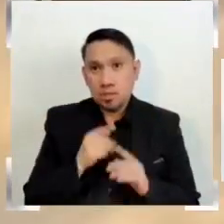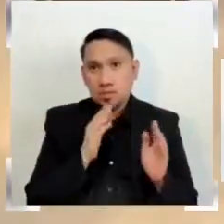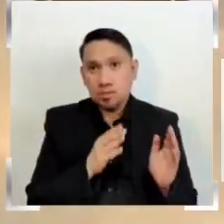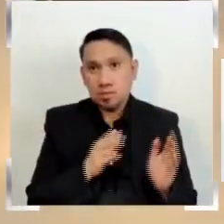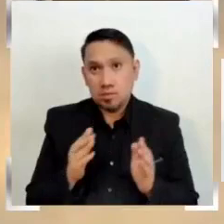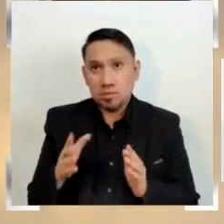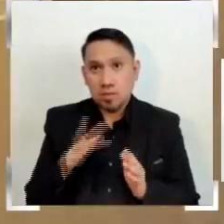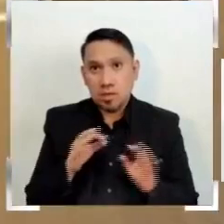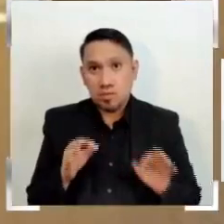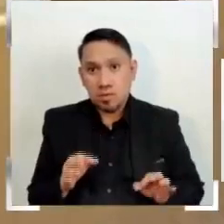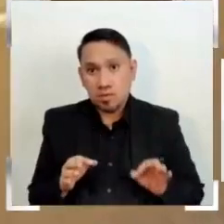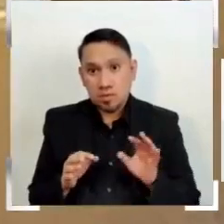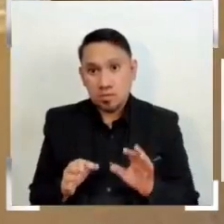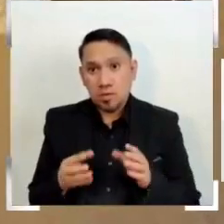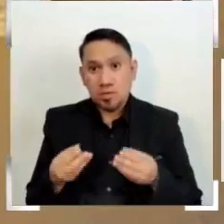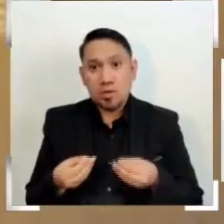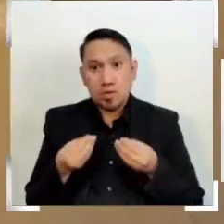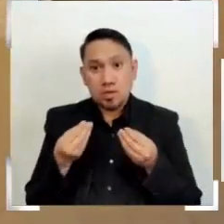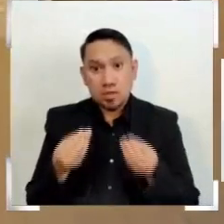ang Christmas convoy.